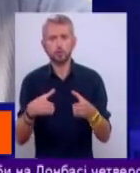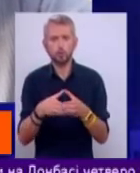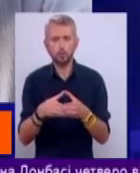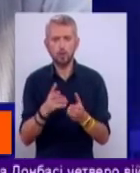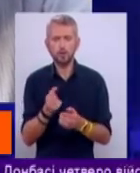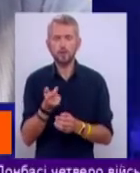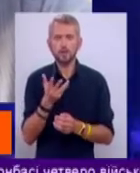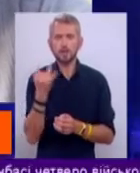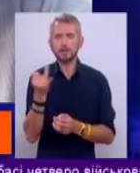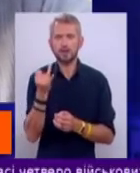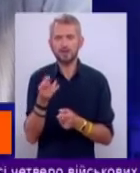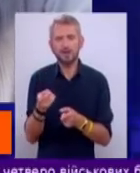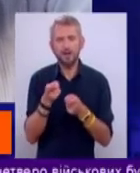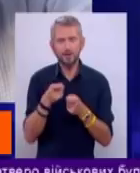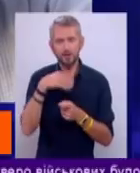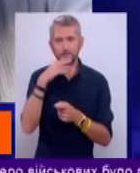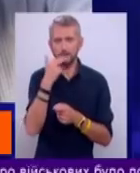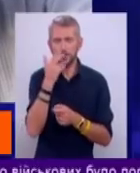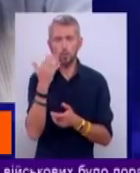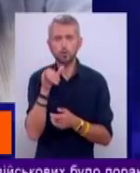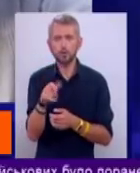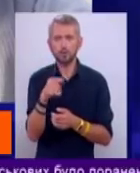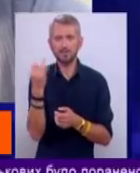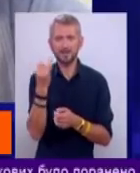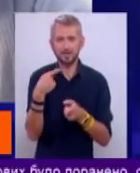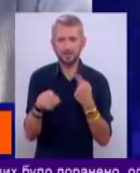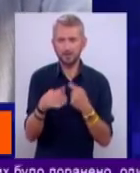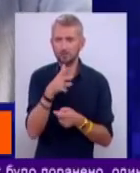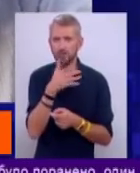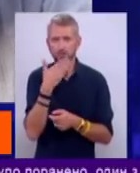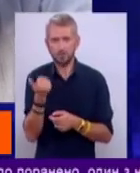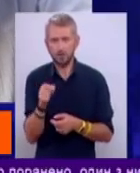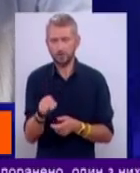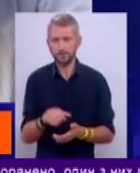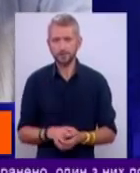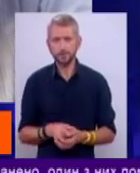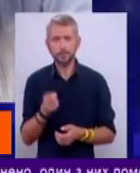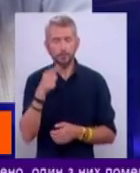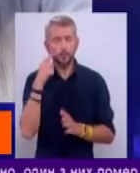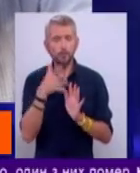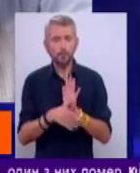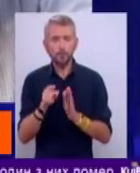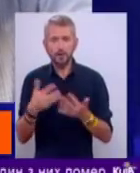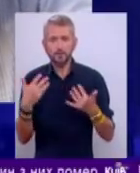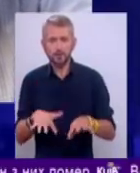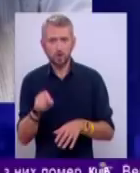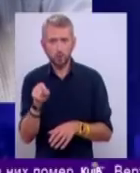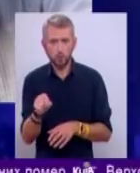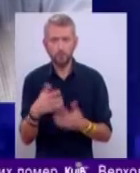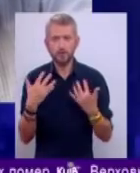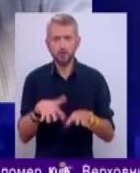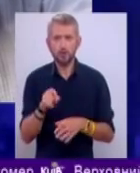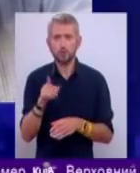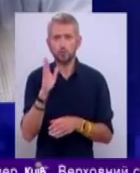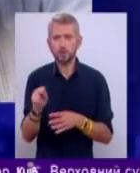наскільки зацікавити підлітка, коли в них різні інтереси і в них немає часу на підлітка, тоді зрозуміло, що вони втрачають його. Втрачають, і його